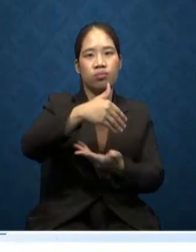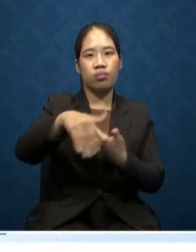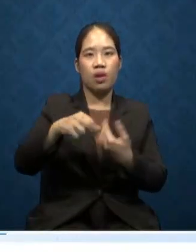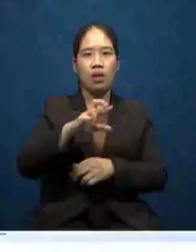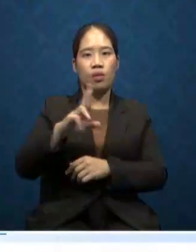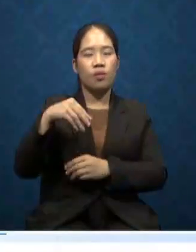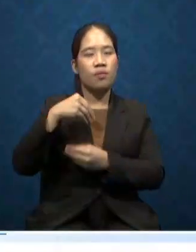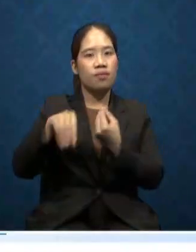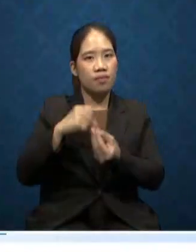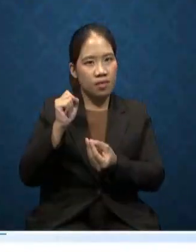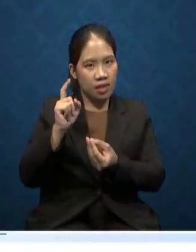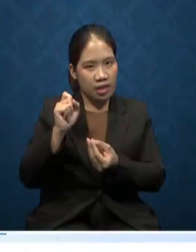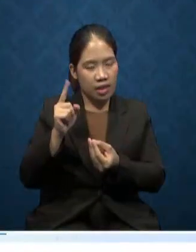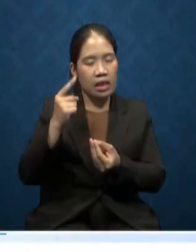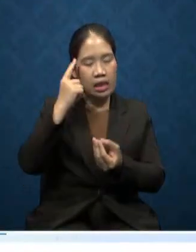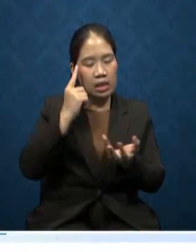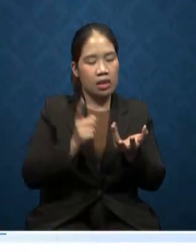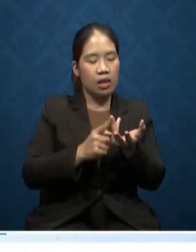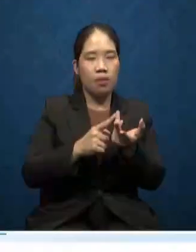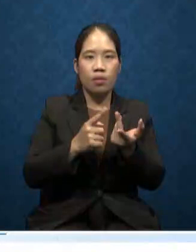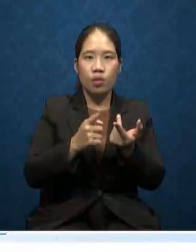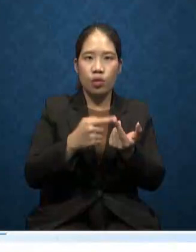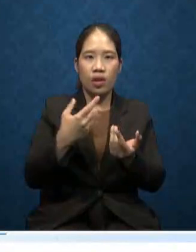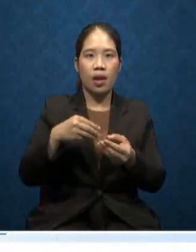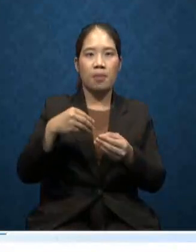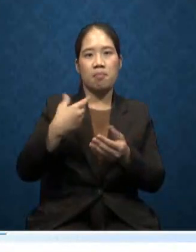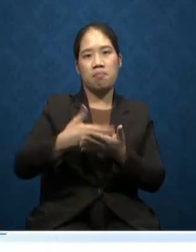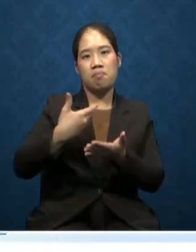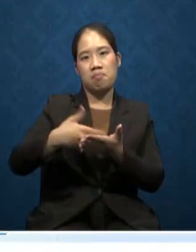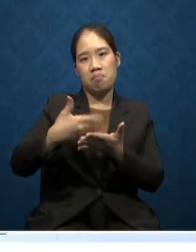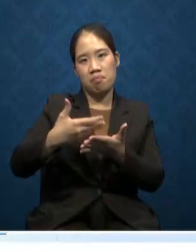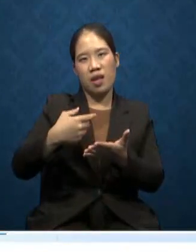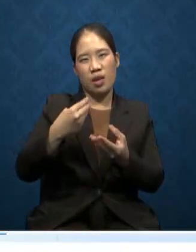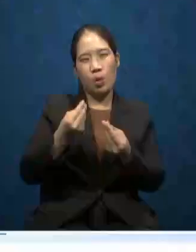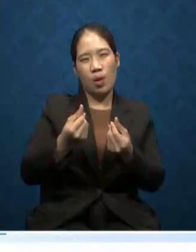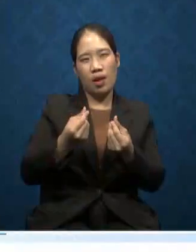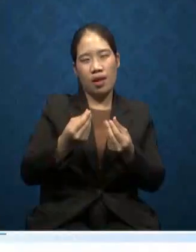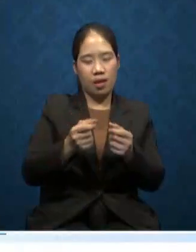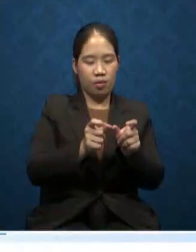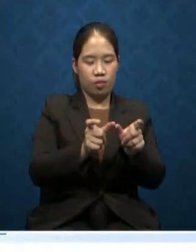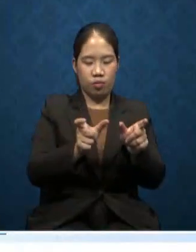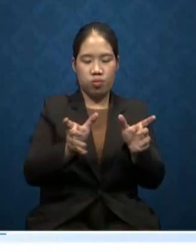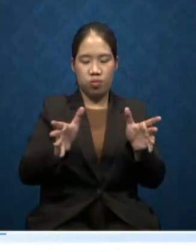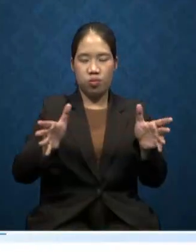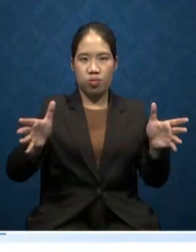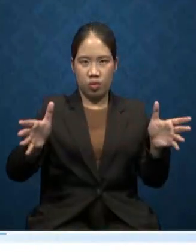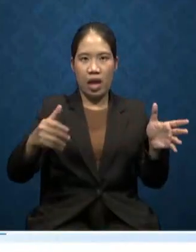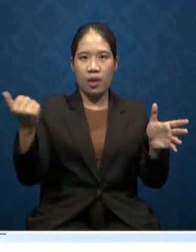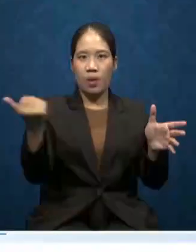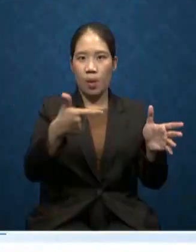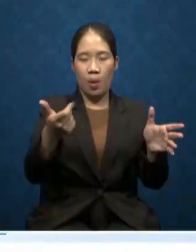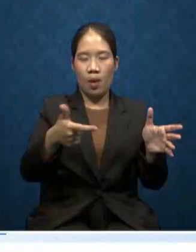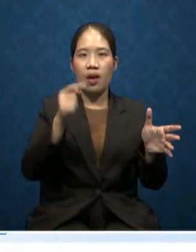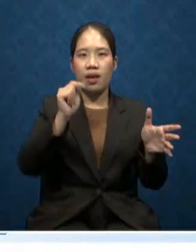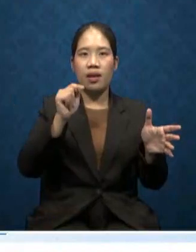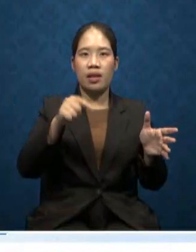จะถูกคำนวออกมาเป็ค่าที่เราเรีกวา MoneyMundiprierซึเลขมัจะใหญ่กวา Fiscal-Mundiprier น